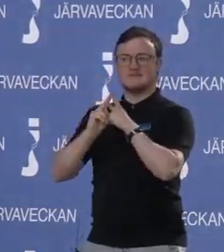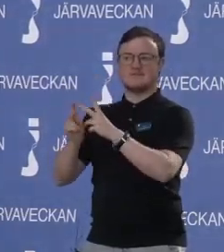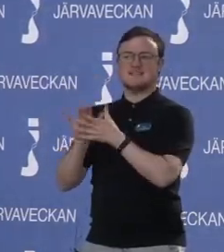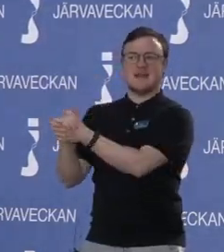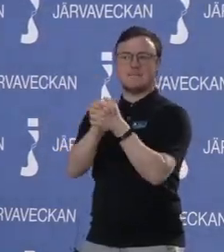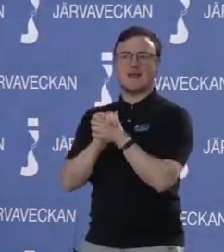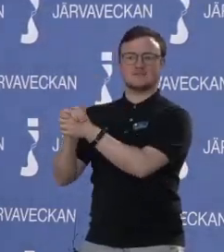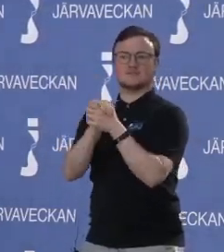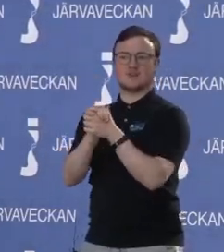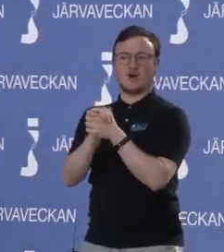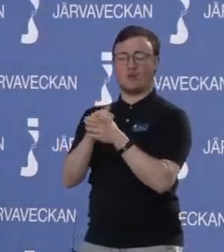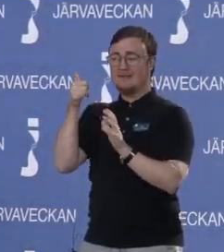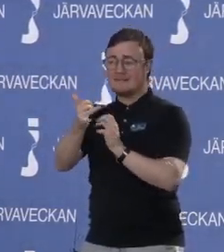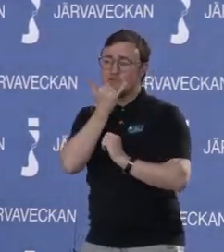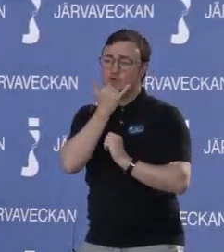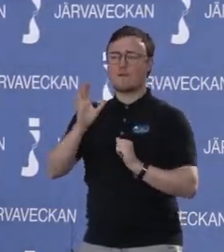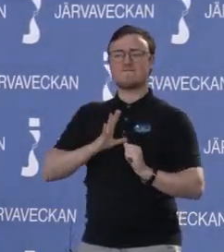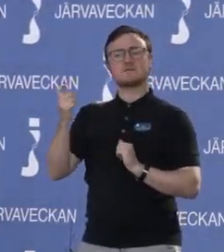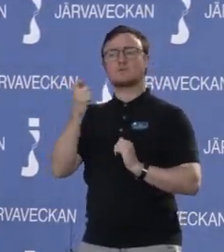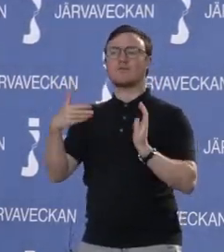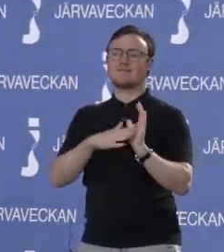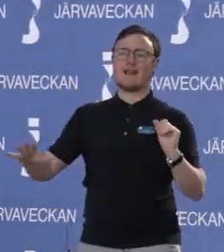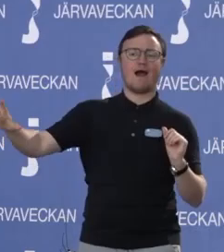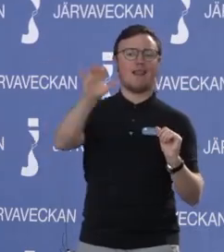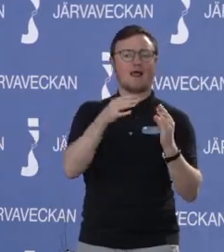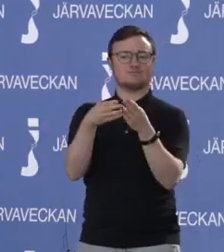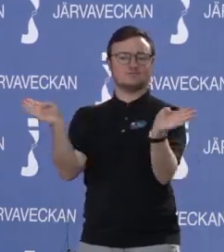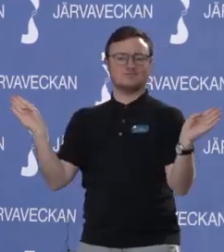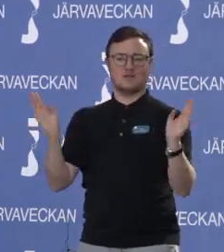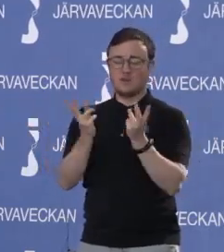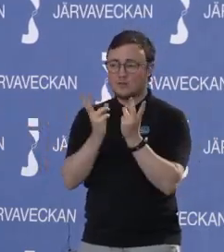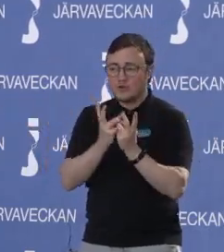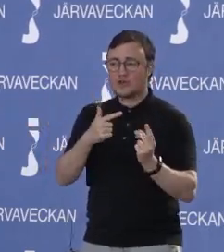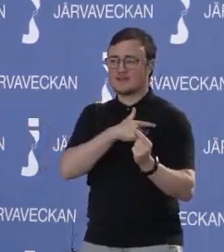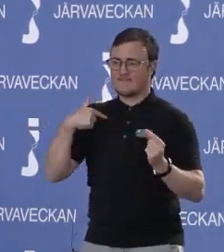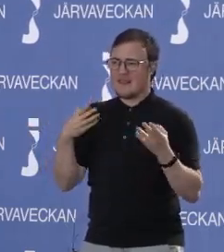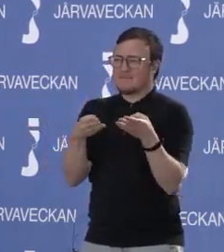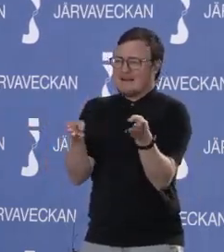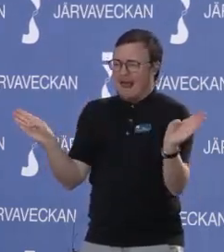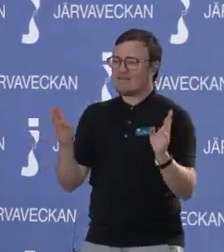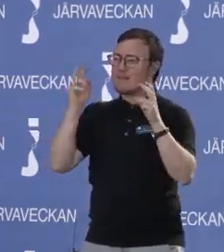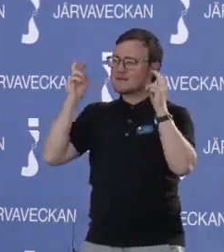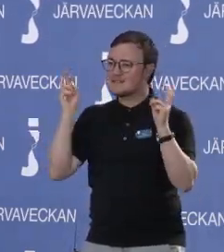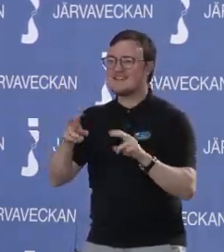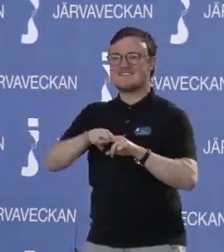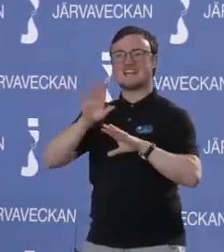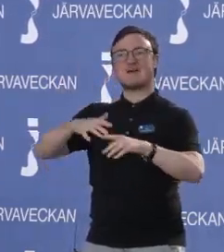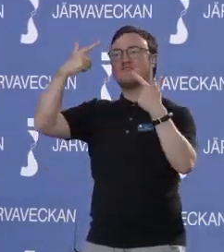finns någonting för alla. Och jag tror då att när vi då också breddar perspektiv på det, att man känner ett förtroende